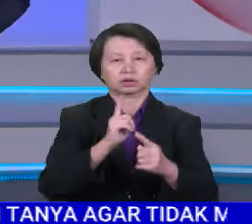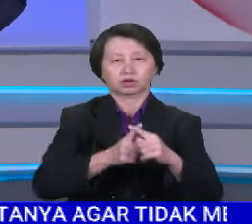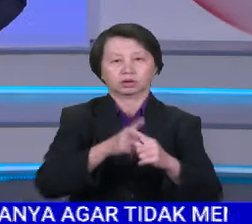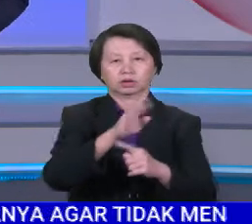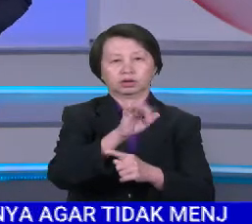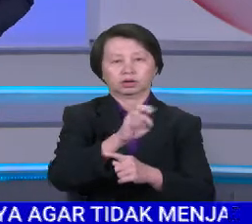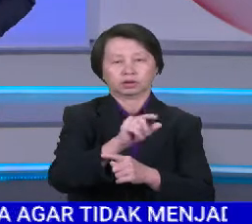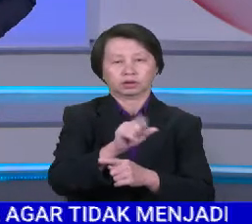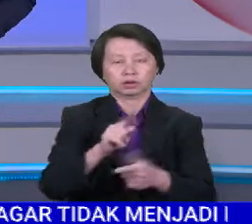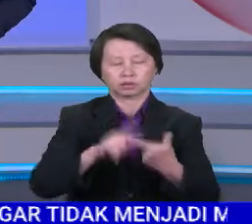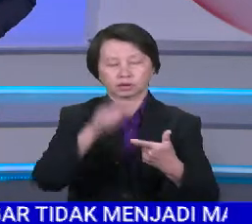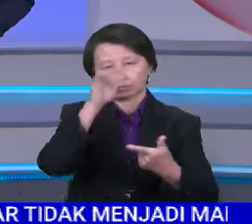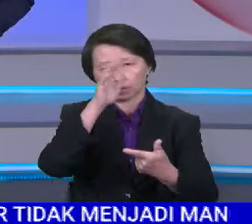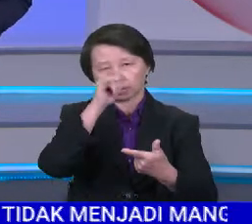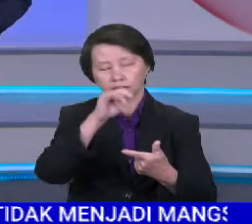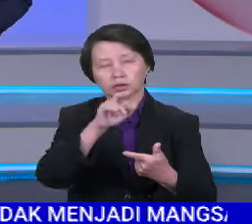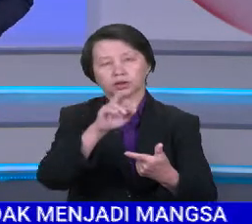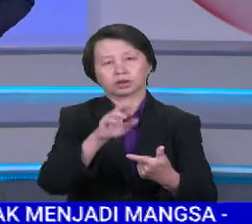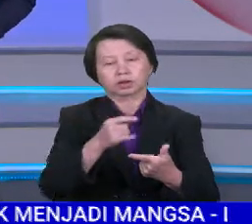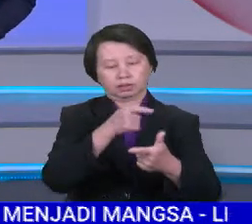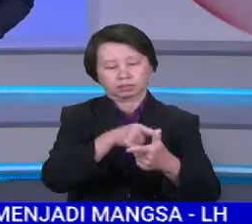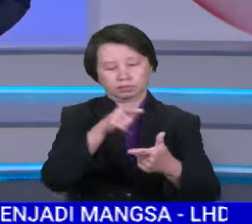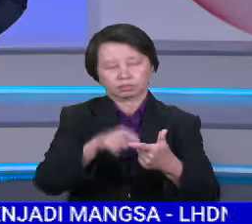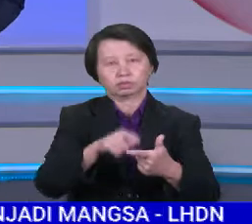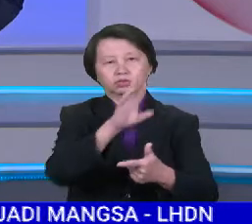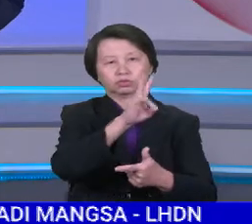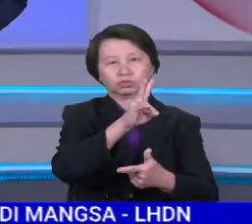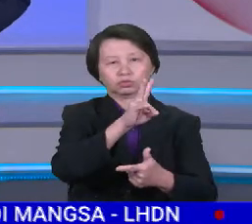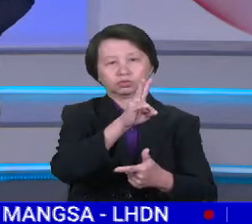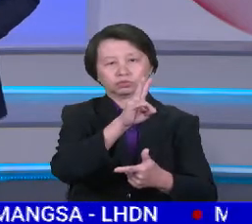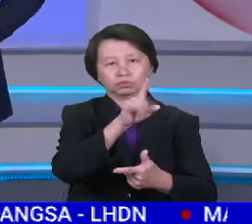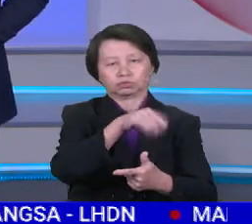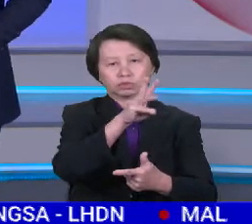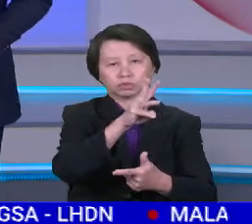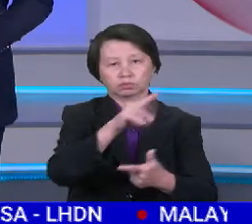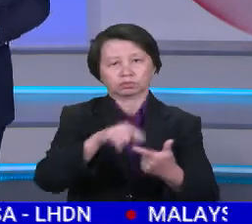Pahang FC dan Melaka United FC masing-masing pada 7 dan 12 Jun.